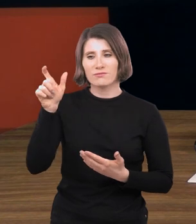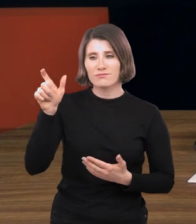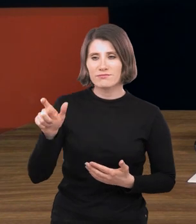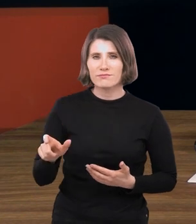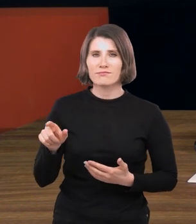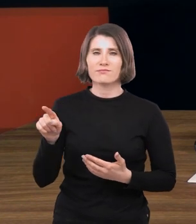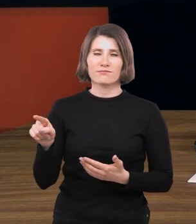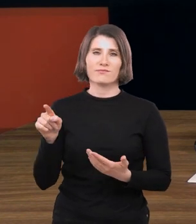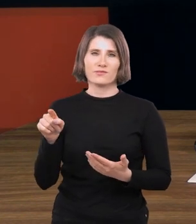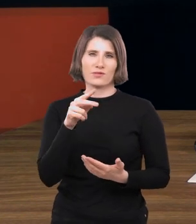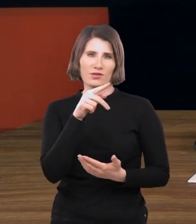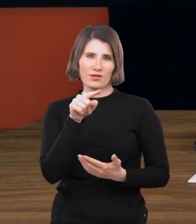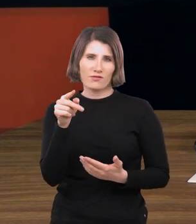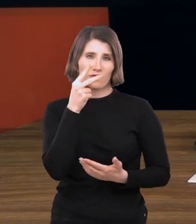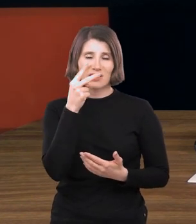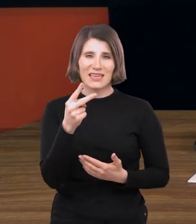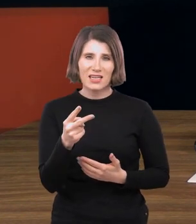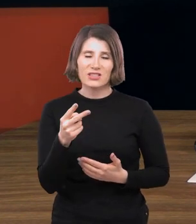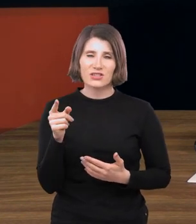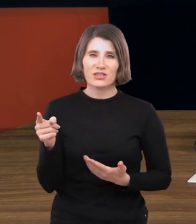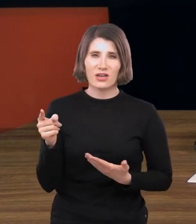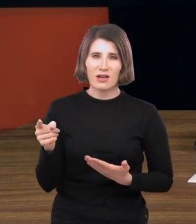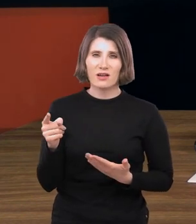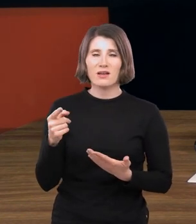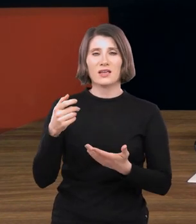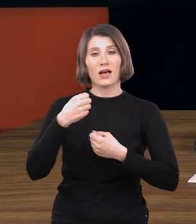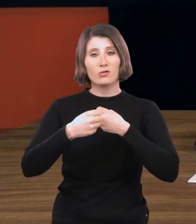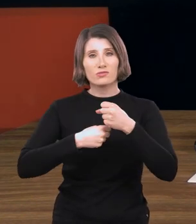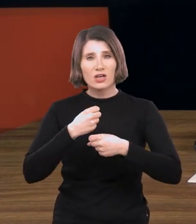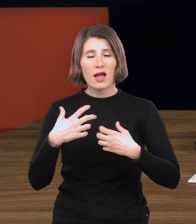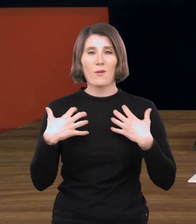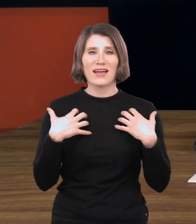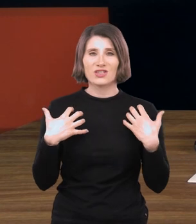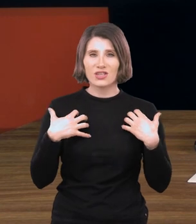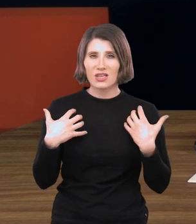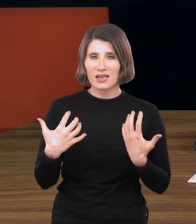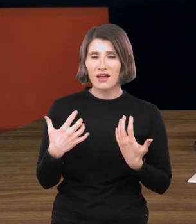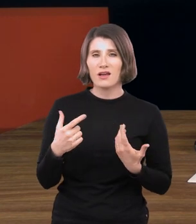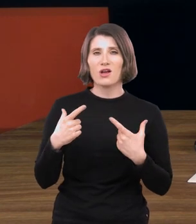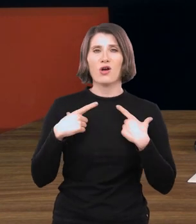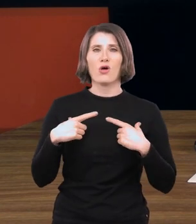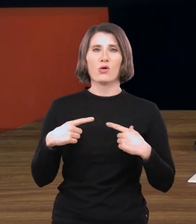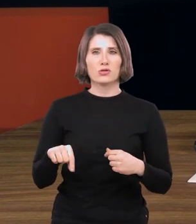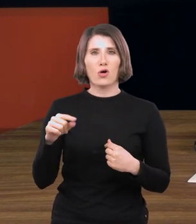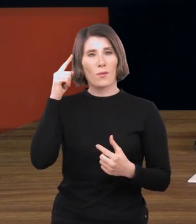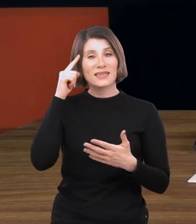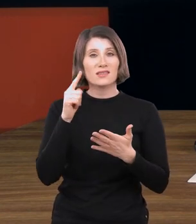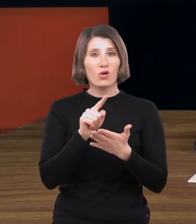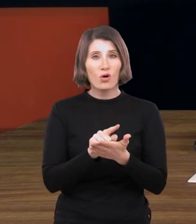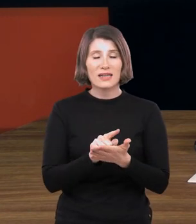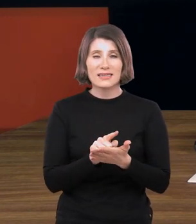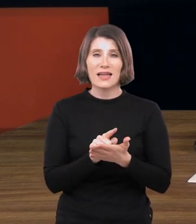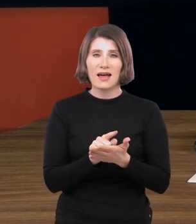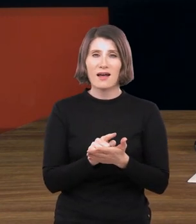i mogli Państwo zobaczyć, jak funkcjonuje osoba właśnie